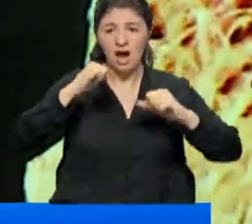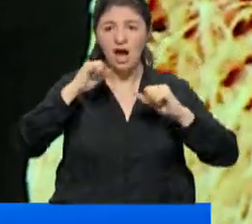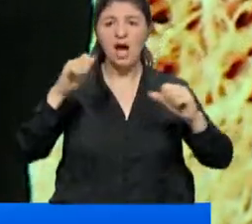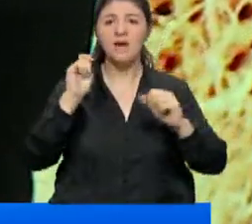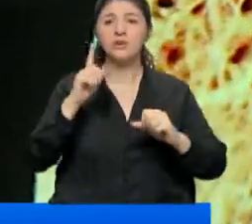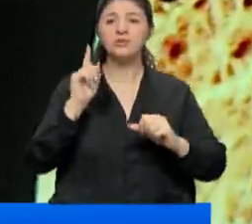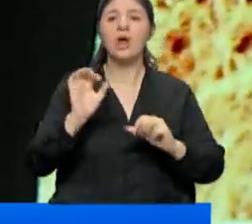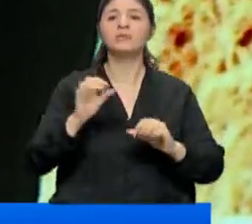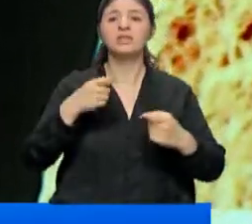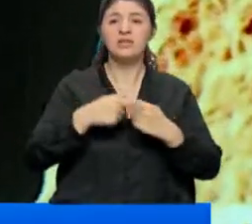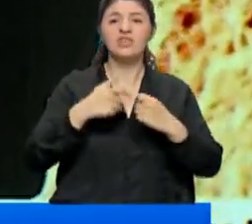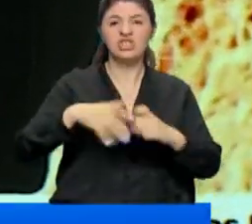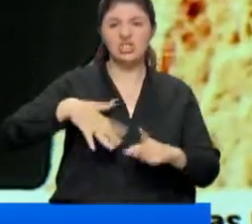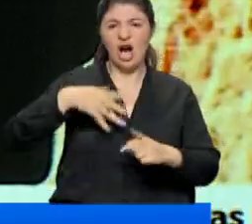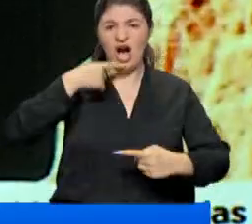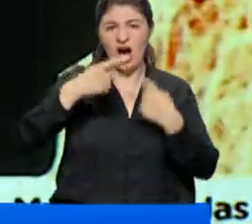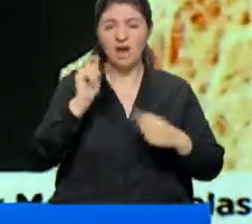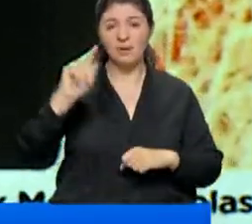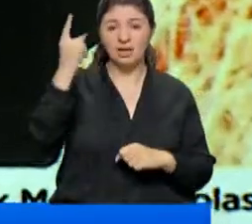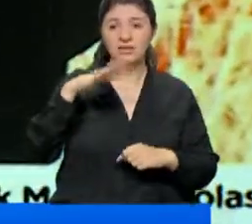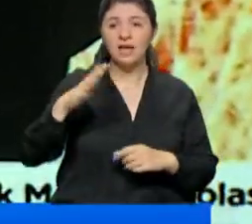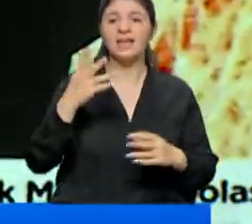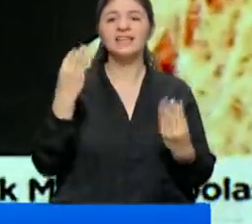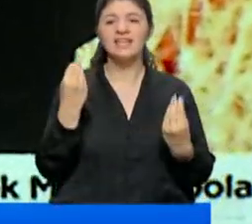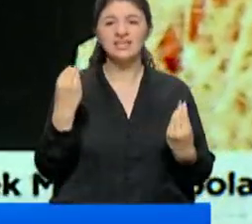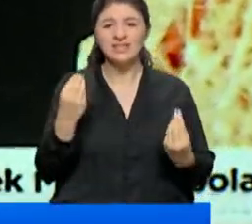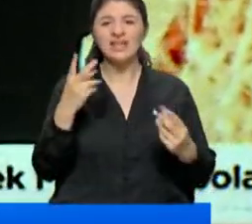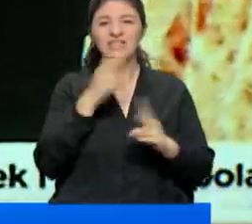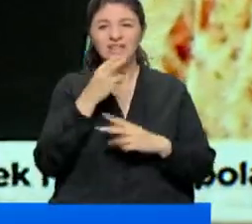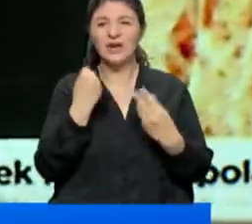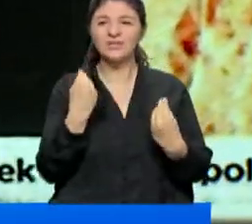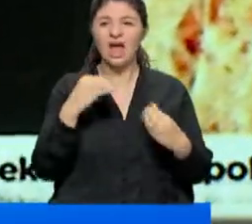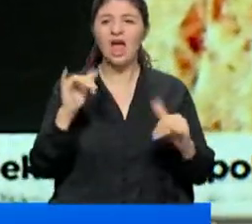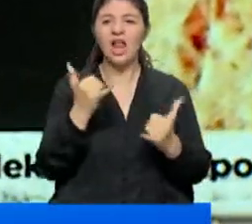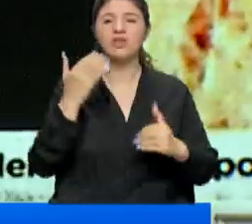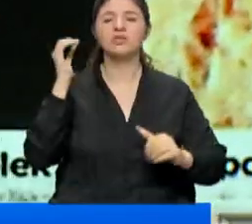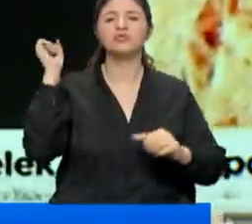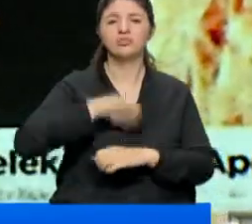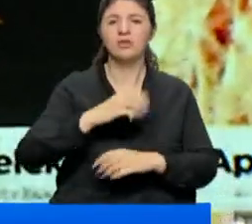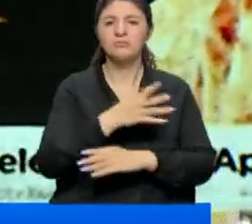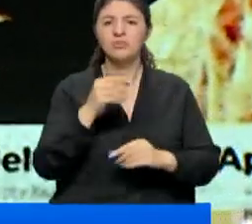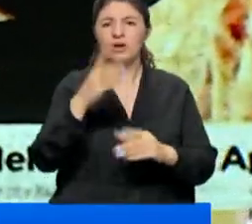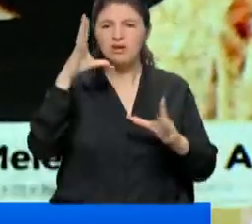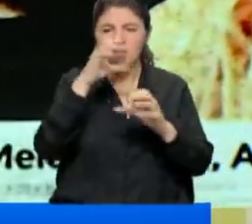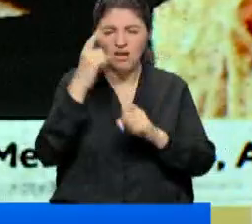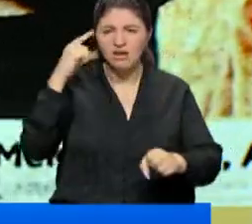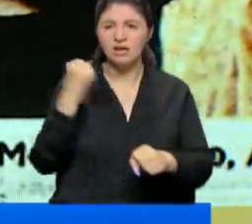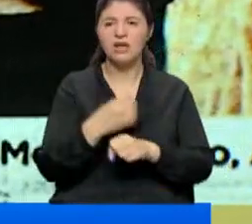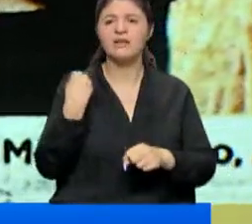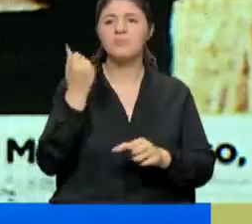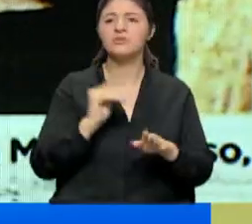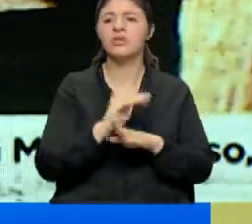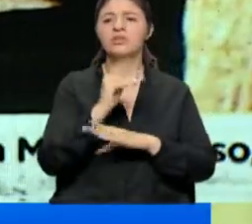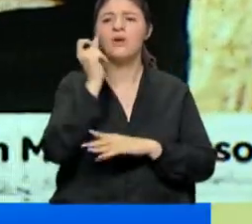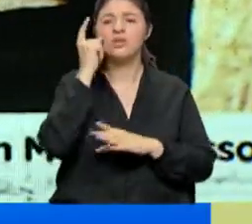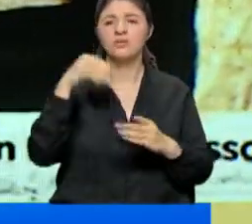çağıran sürekli savaş ve şiddetten bahseden iktidar ve şeye güzel eğlenceli düşman Milyonlar bu Karanlığa inat yeni